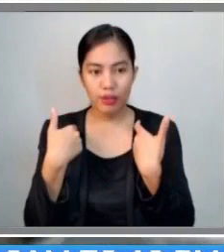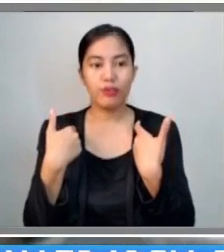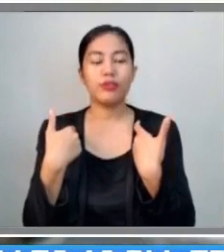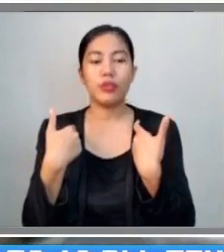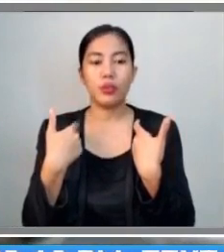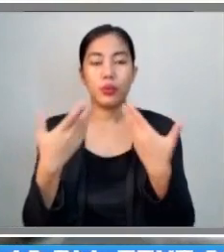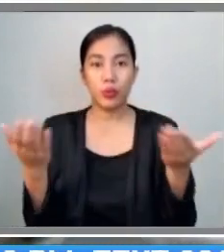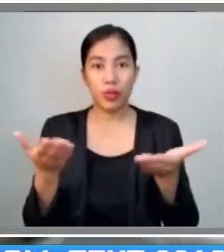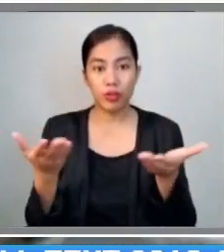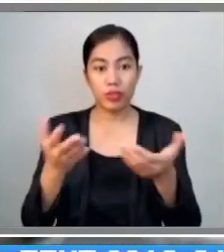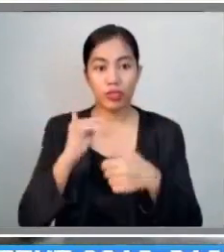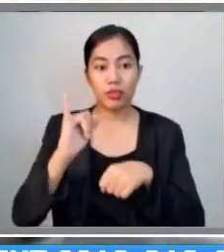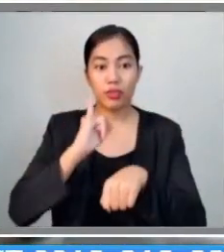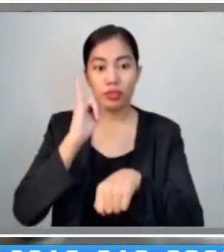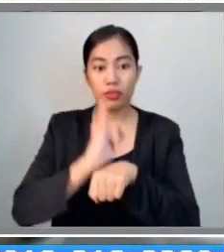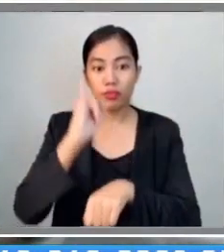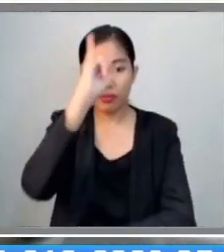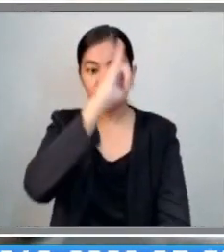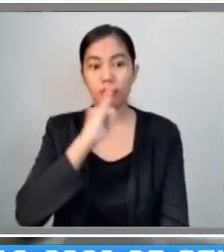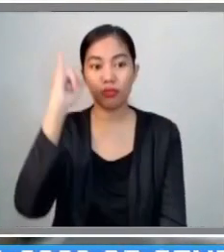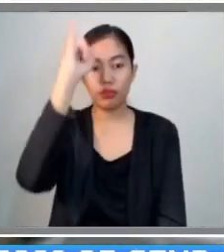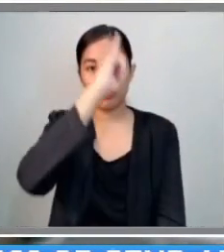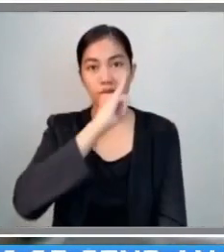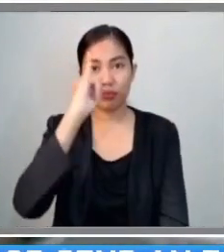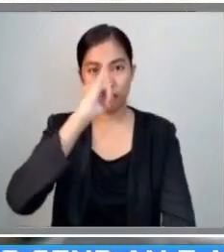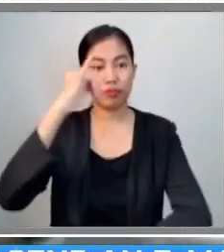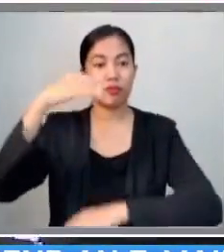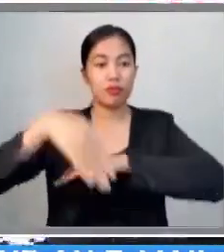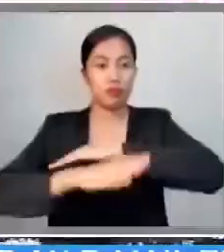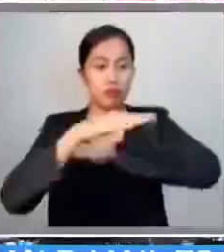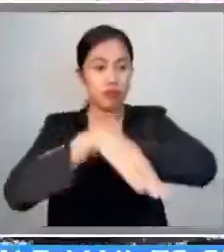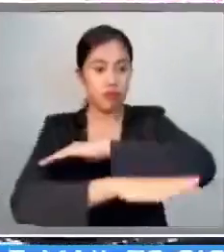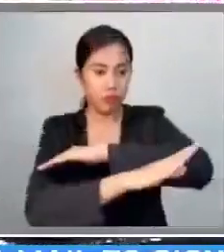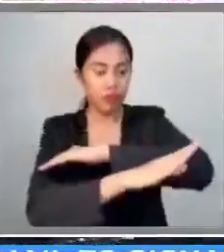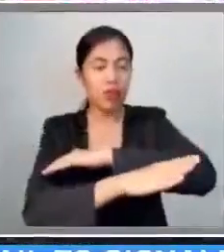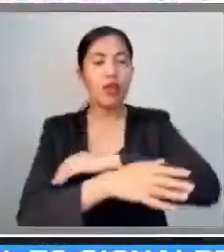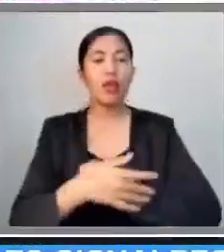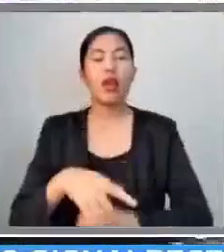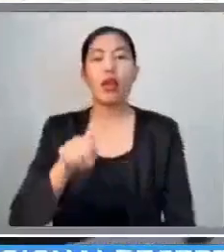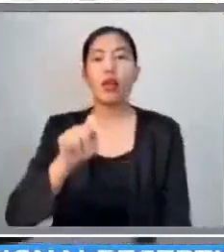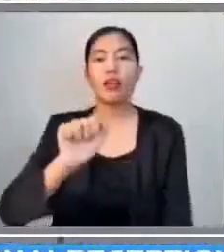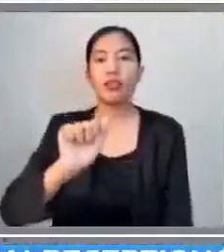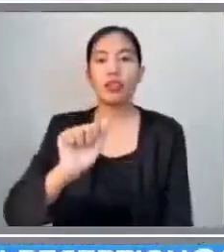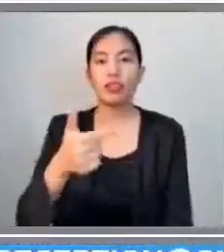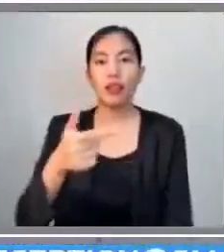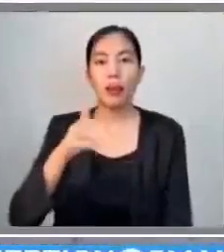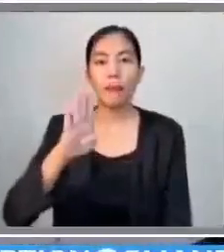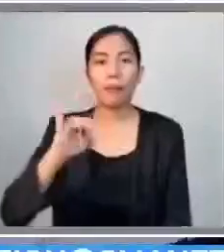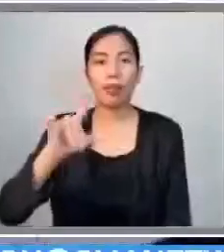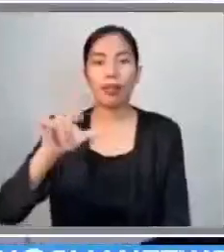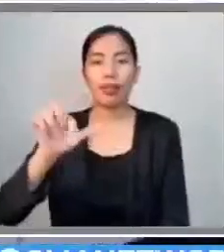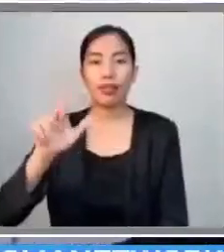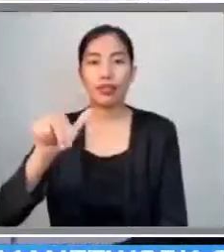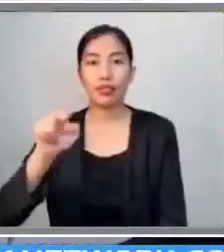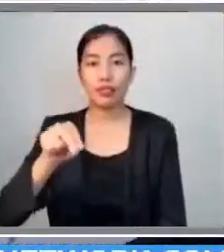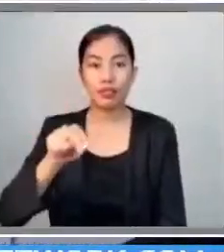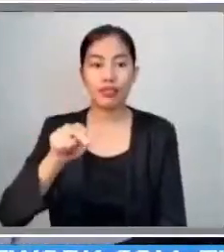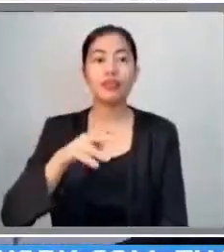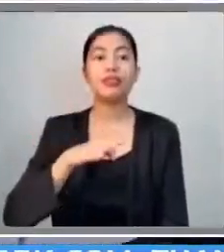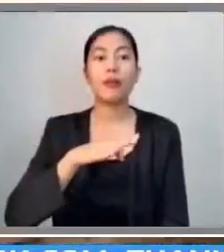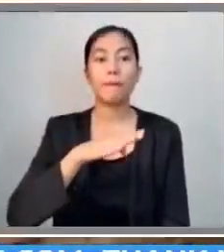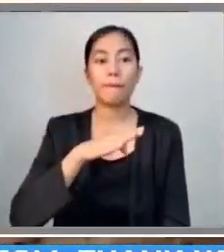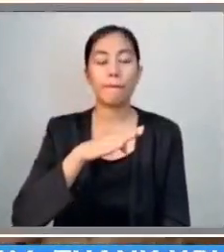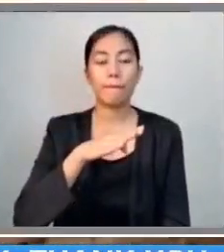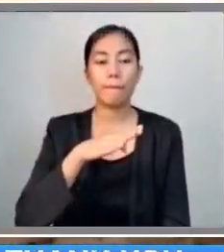Iloilo. Coastal waters ng Dawis at Tagbilaran sa Bohol at Dumangkilyas Bay sa Zamboanga del Sur.